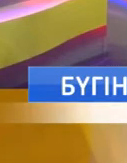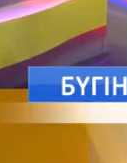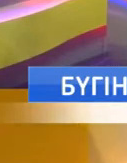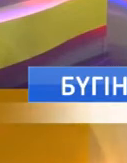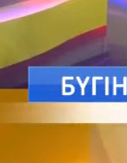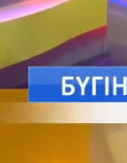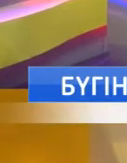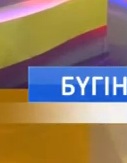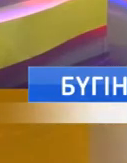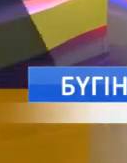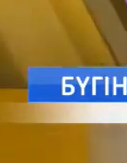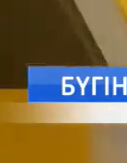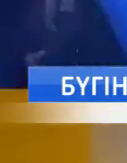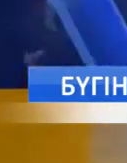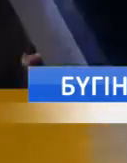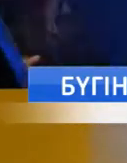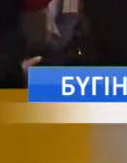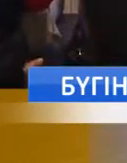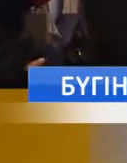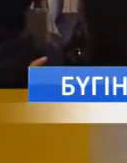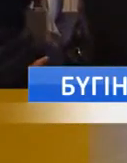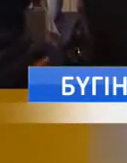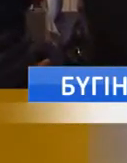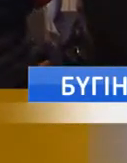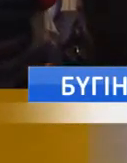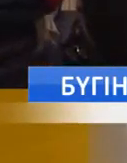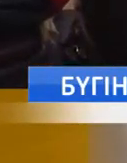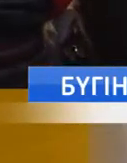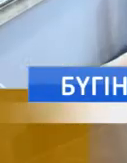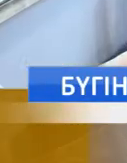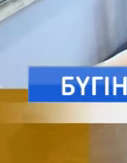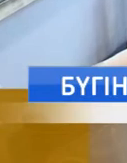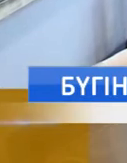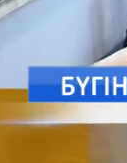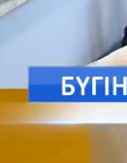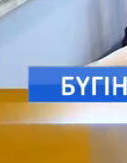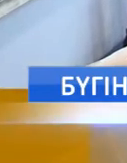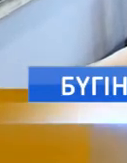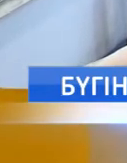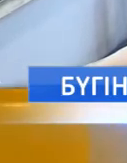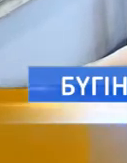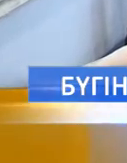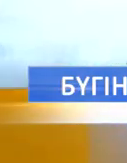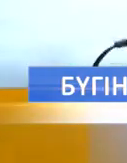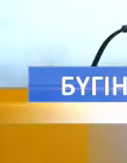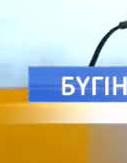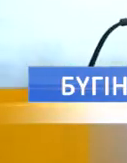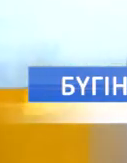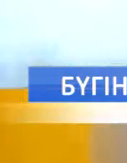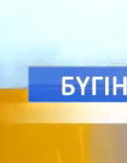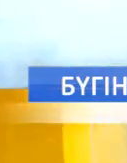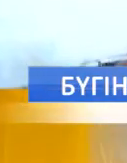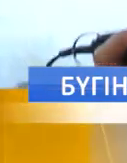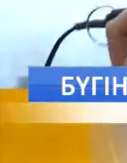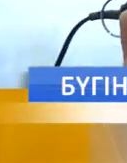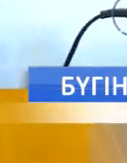қызмет көрсету орталығы ашылды. Талдықорғанда тегін шаштары жұмыс істей бастады. Қайырымдылық мақсаттағы бастамаға жастар проект